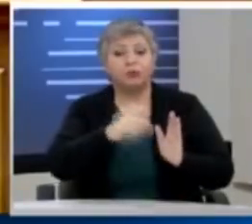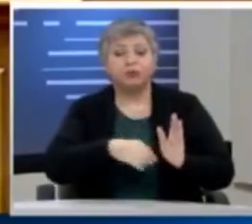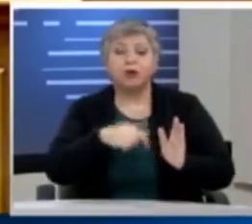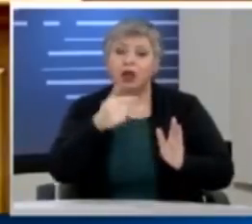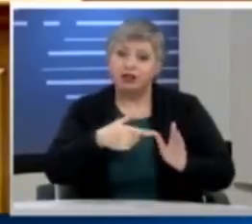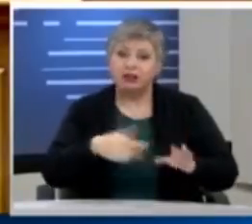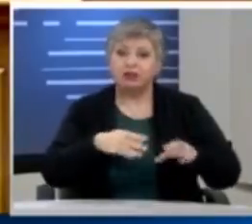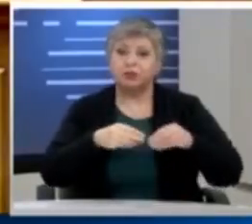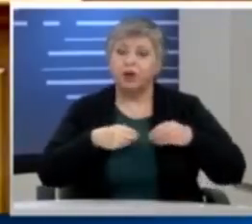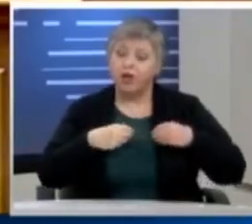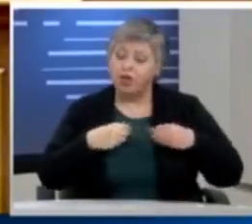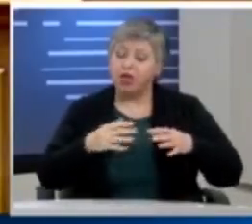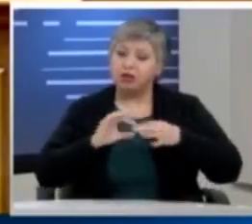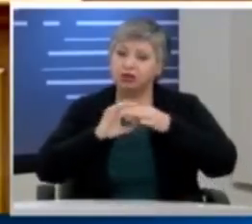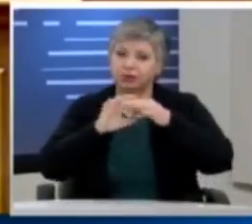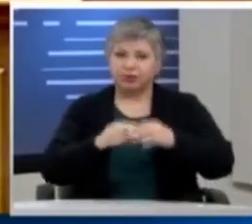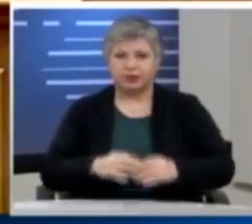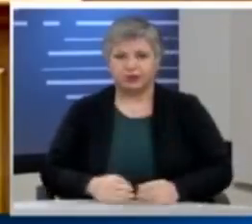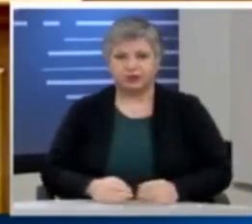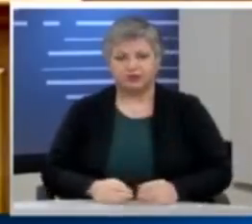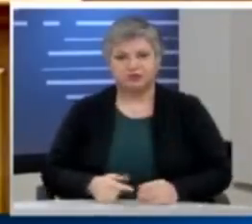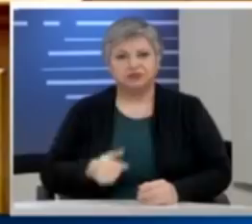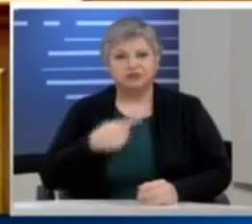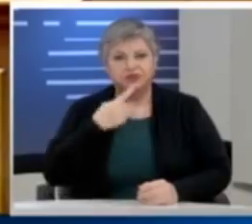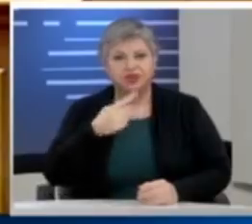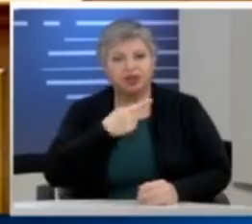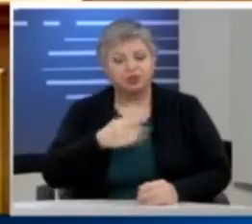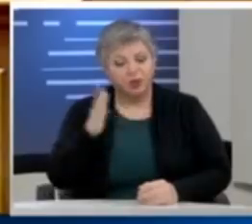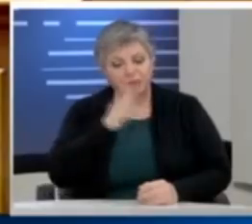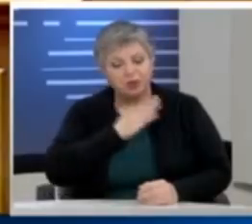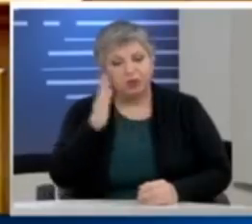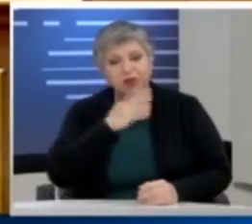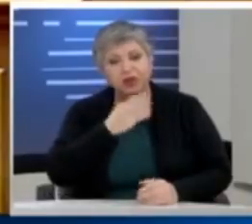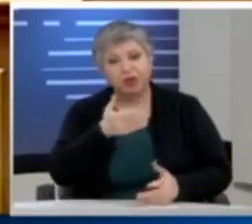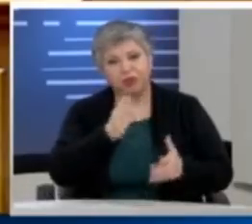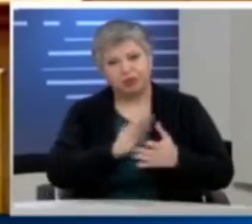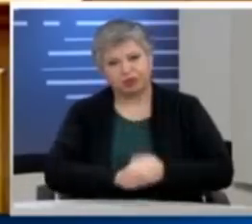διανύσει. Λίγη ντροπή δε βλάπτει, θα σας λέγαμε. Τρίζουν τα